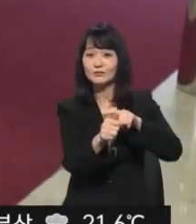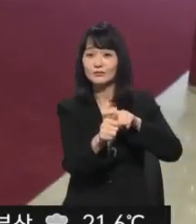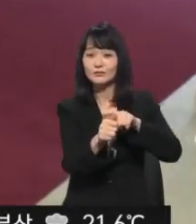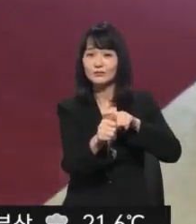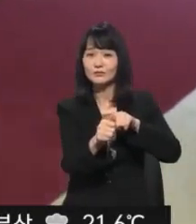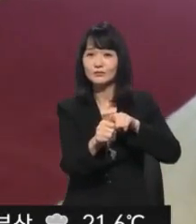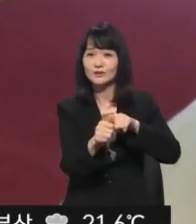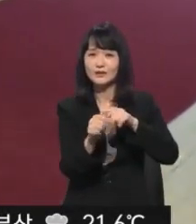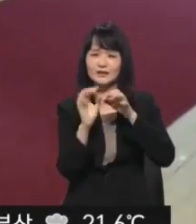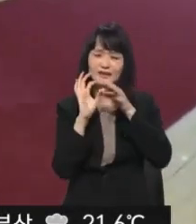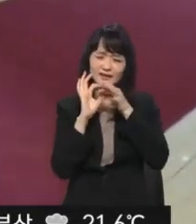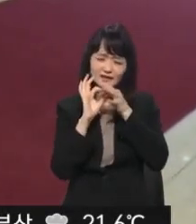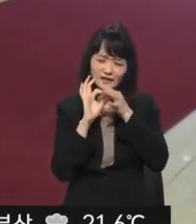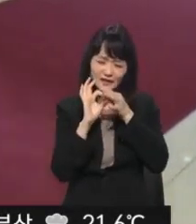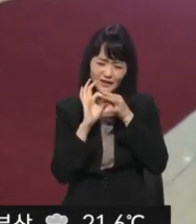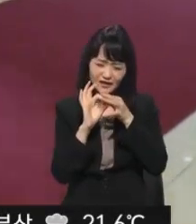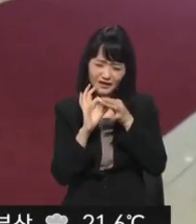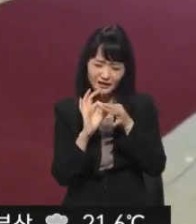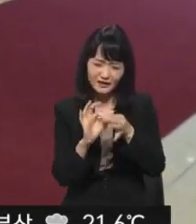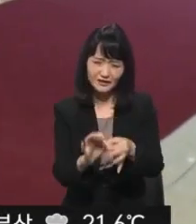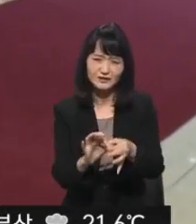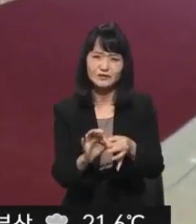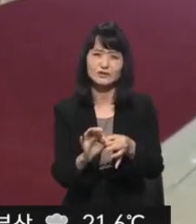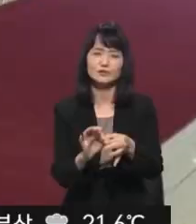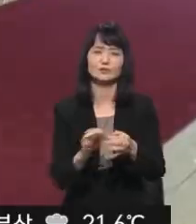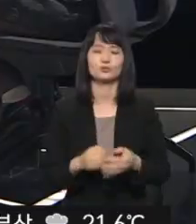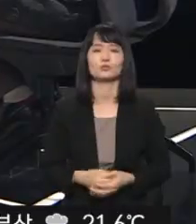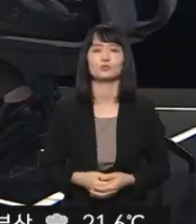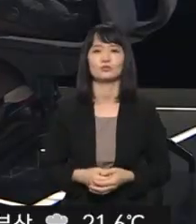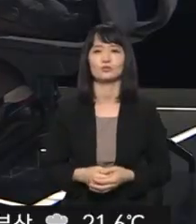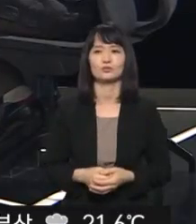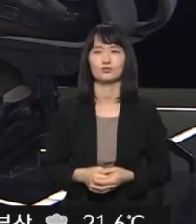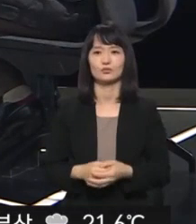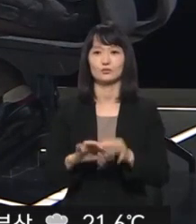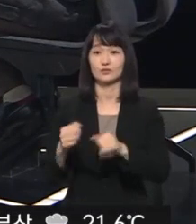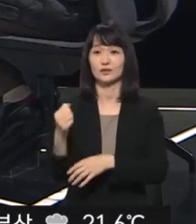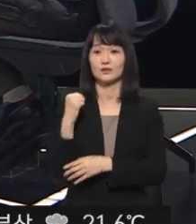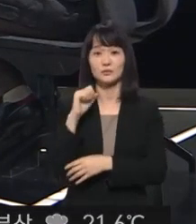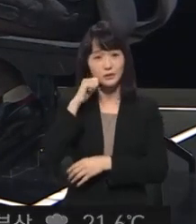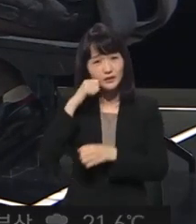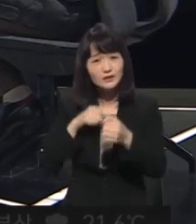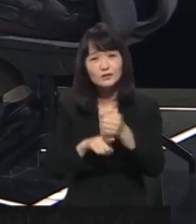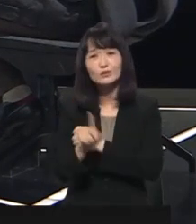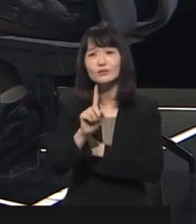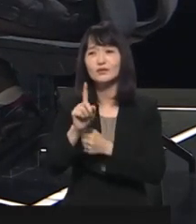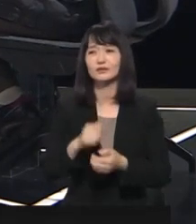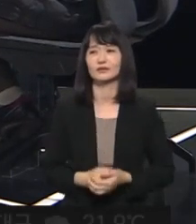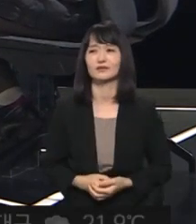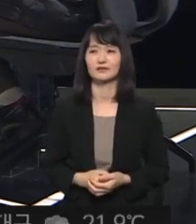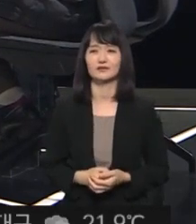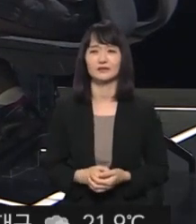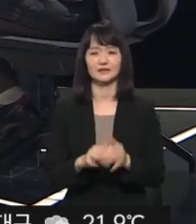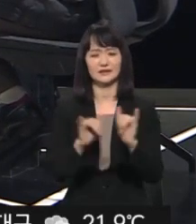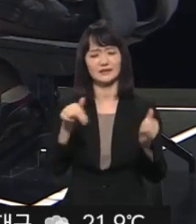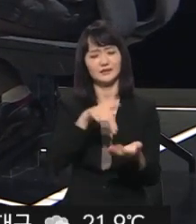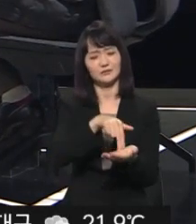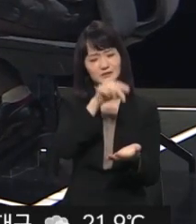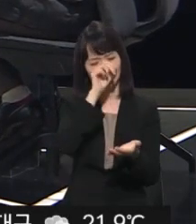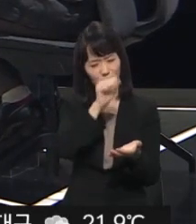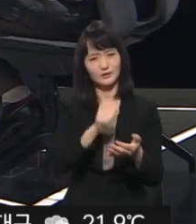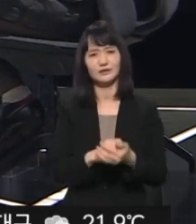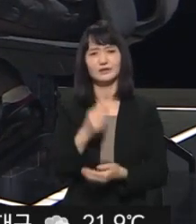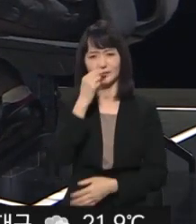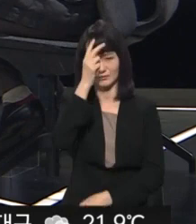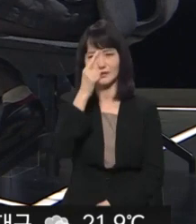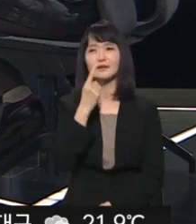근거하여 사람이 좋으세요 아니면 적으로 괜찮은 분야 그럼요 아 지금 정당은 위 파일을 가리라는 아래 그렇다고 이거 줘 예 검찰 줄 수